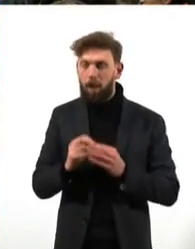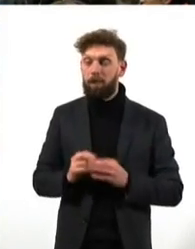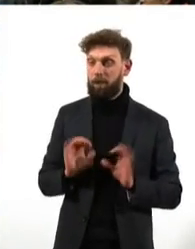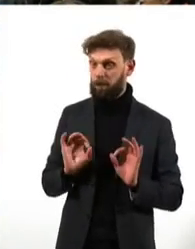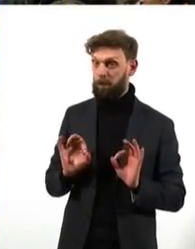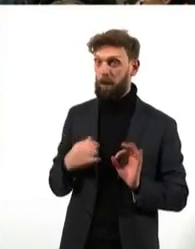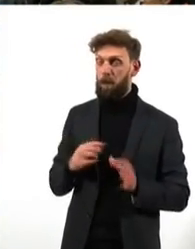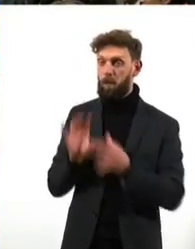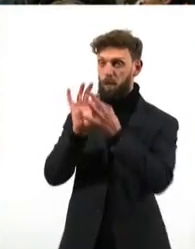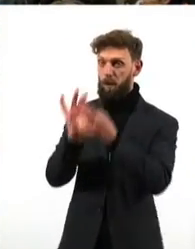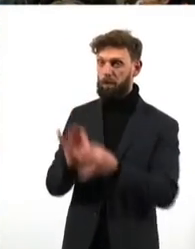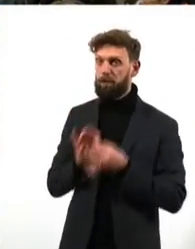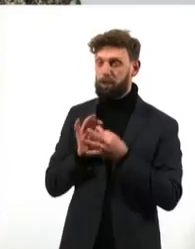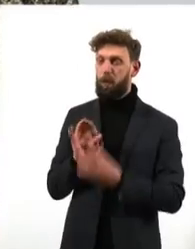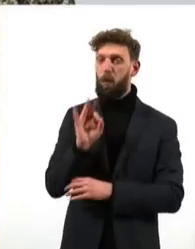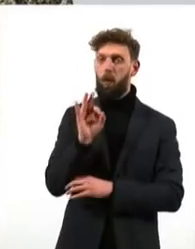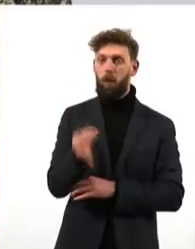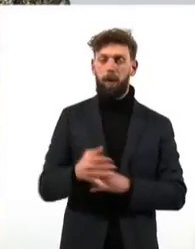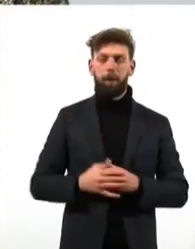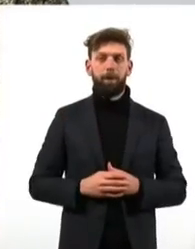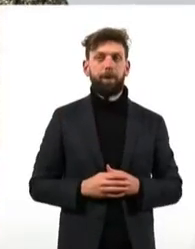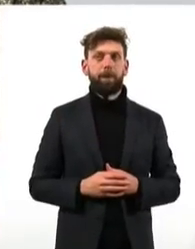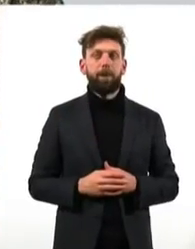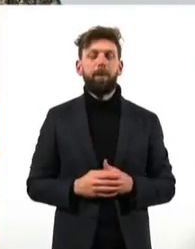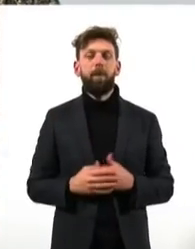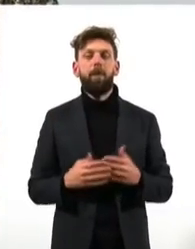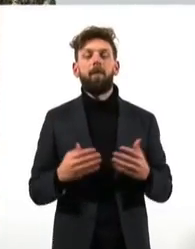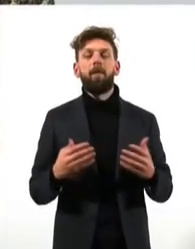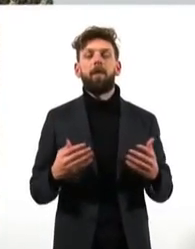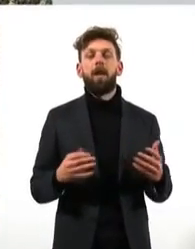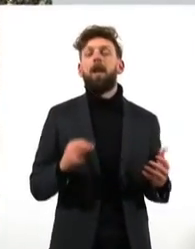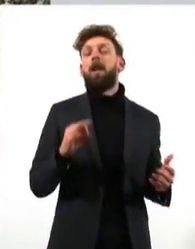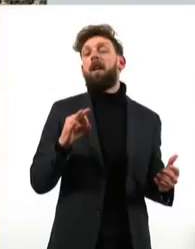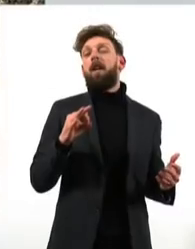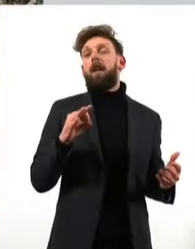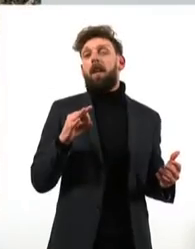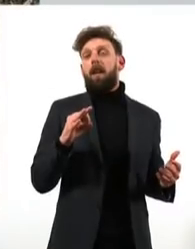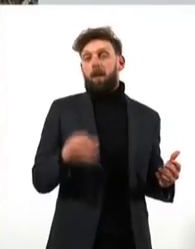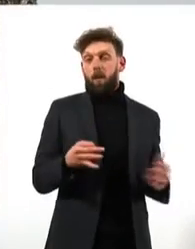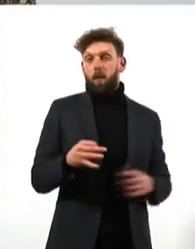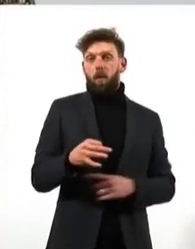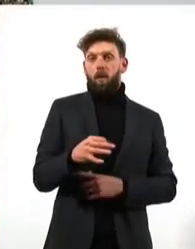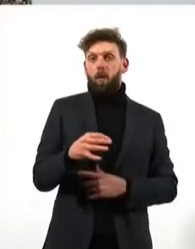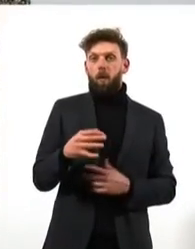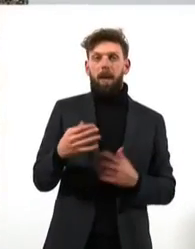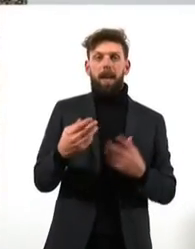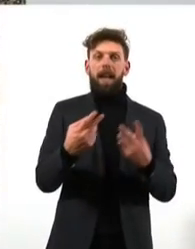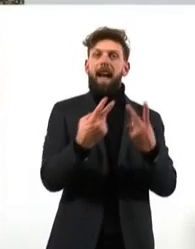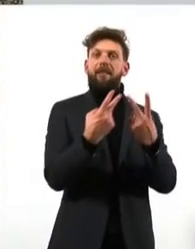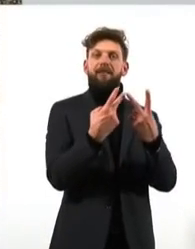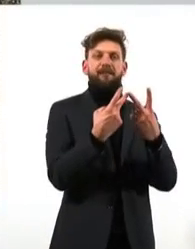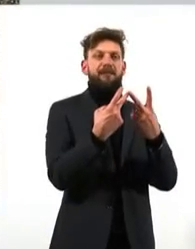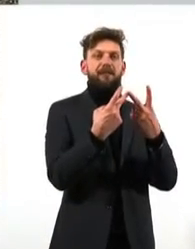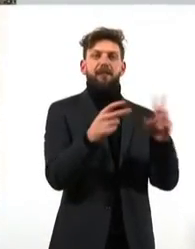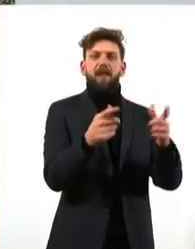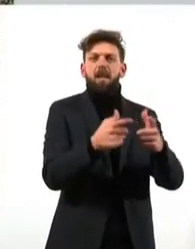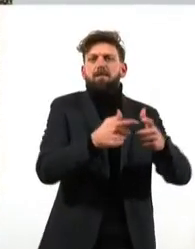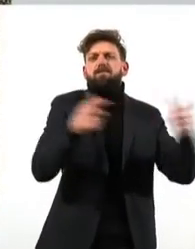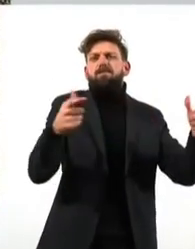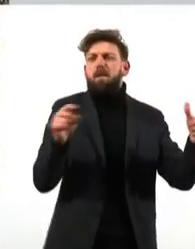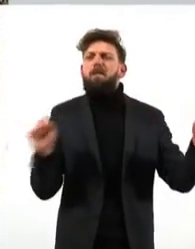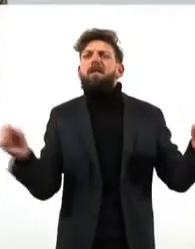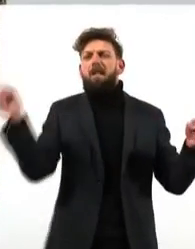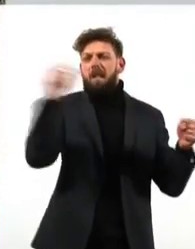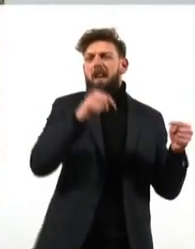rebond. Effectivement, je pense que le logement, il y a une problématique centralisée sur les villes en tension, les métropoles.